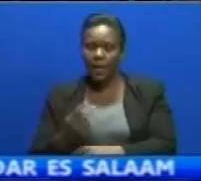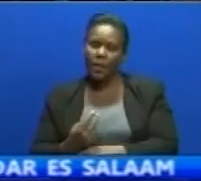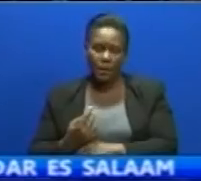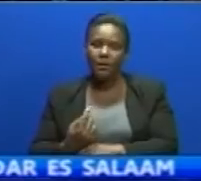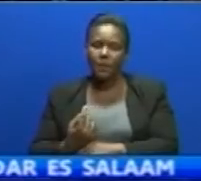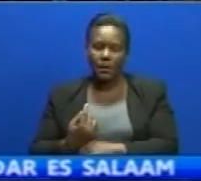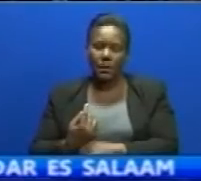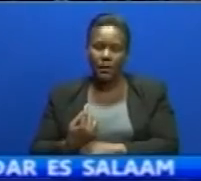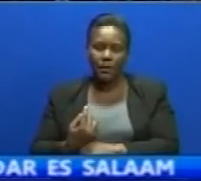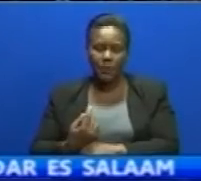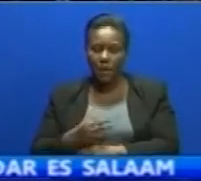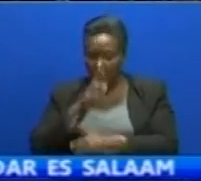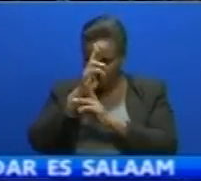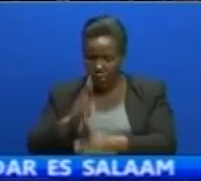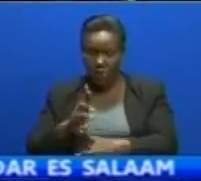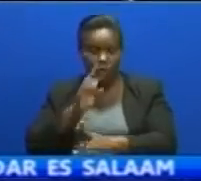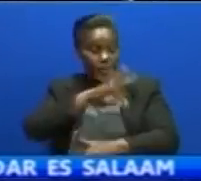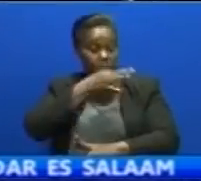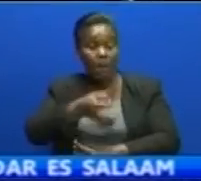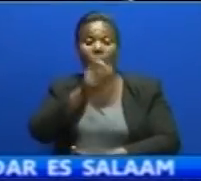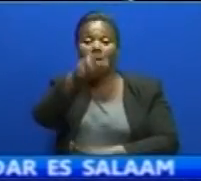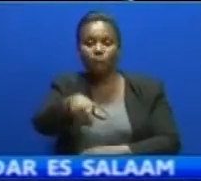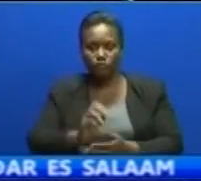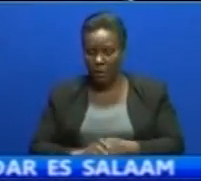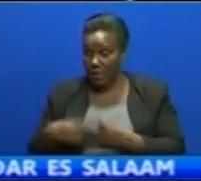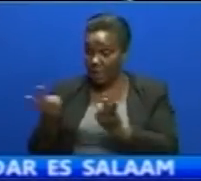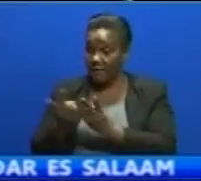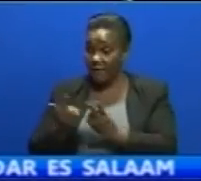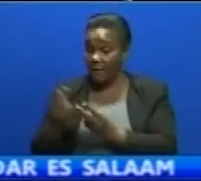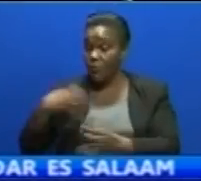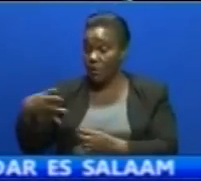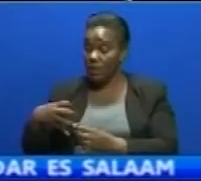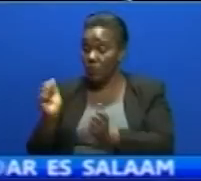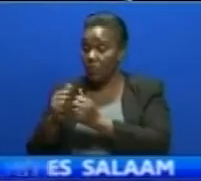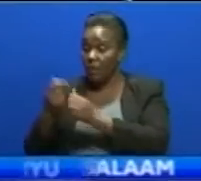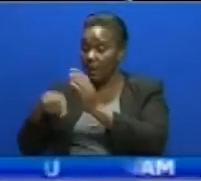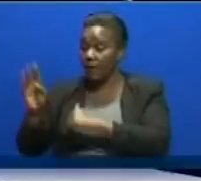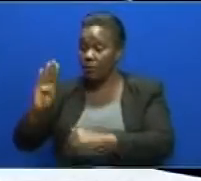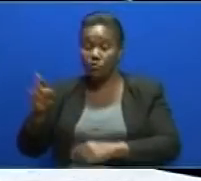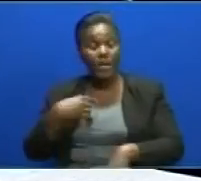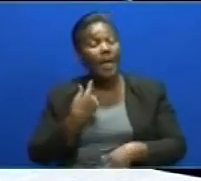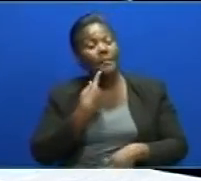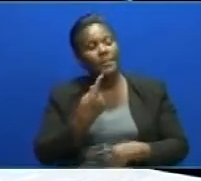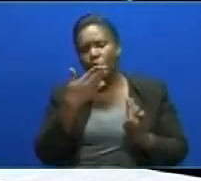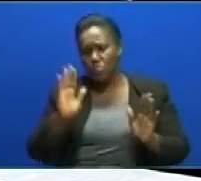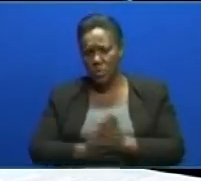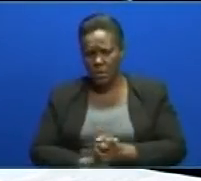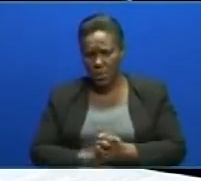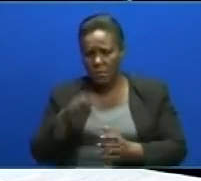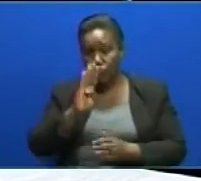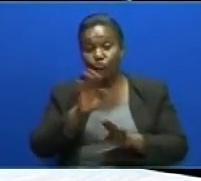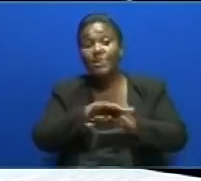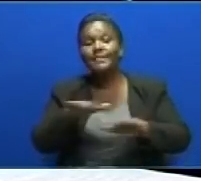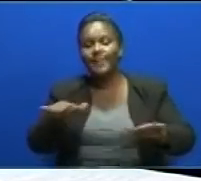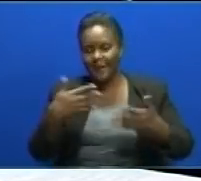hao, ambapo waziri wa mambo ya ndani wa Burundi Pasco Barandagije akisema hali ya usalama kwa nchi ya Burundi